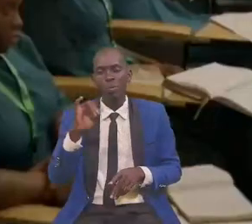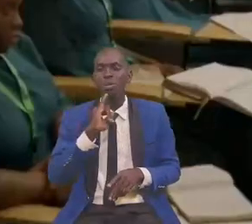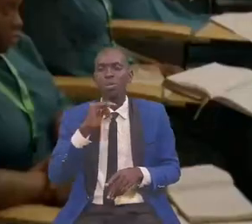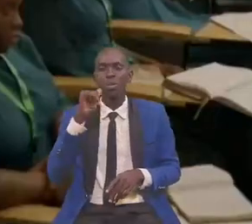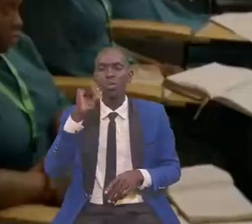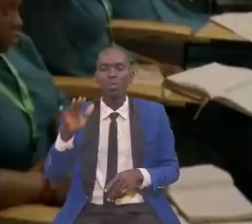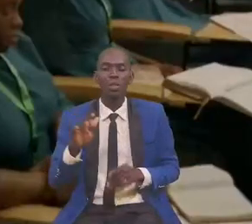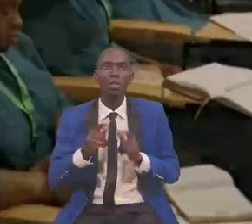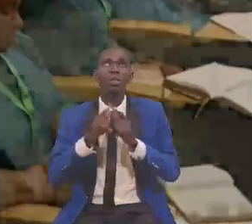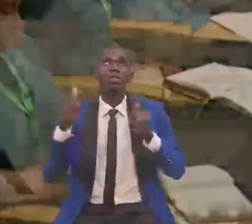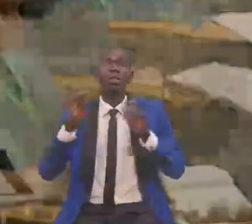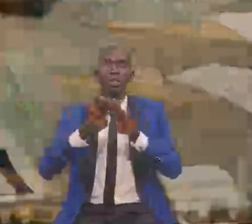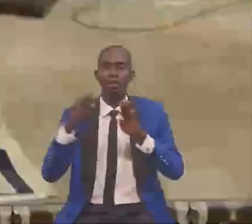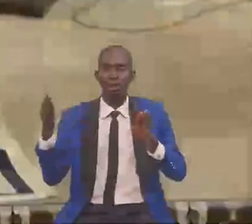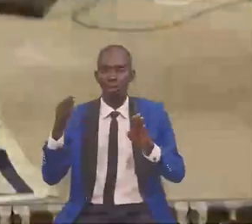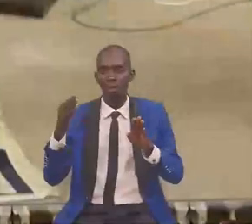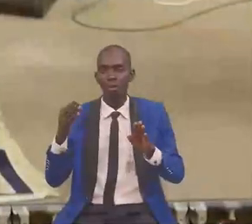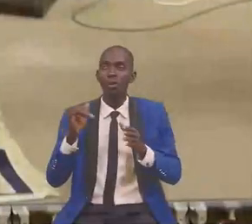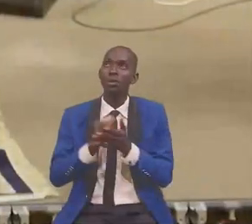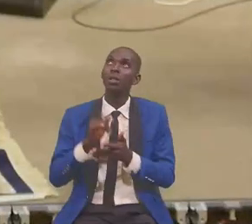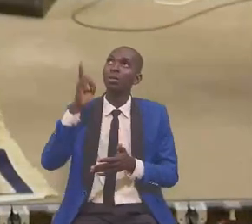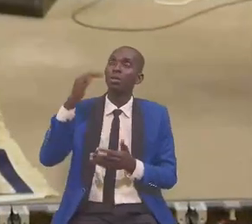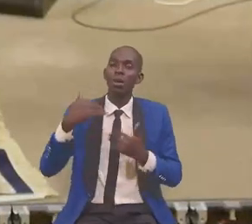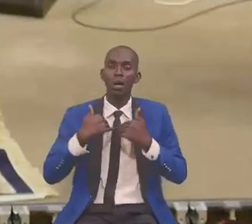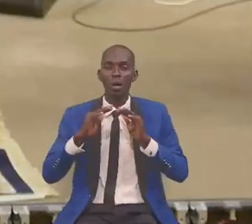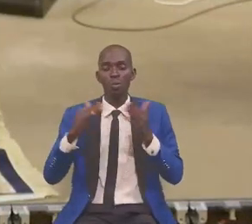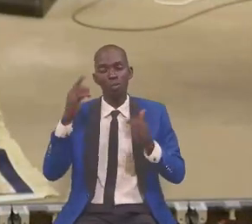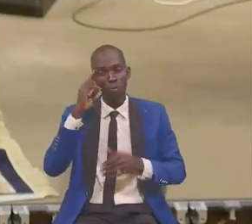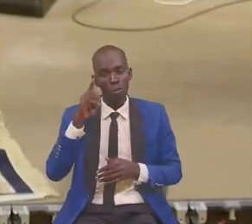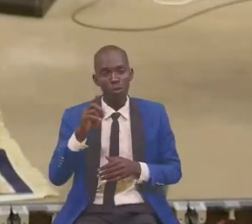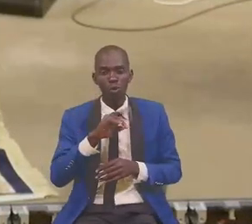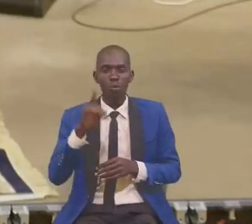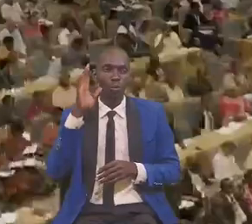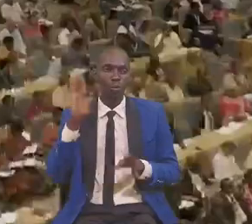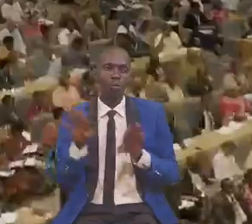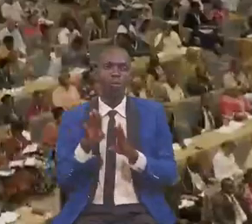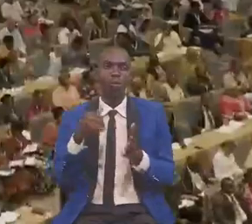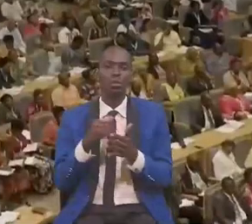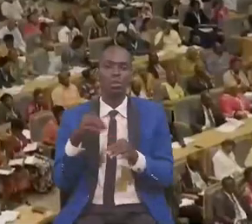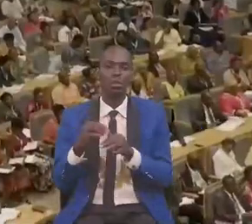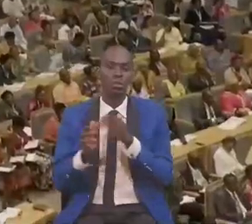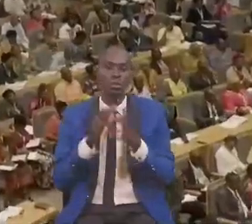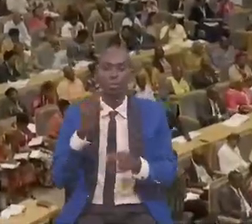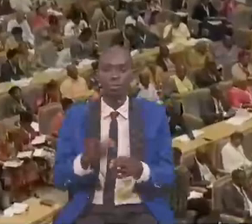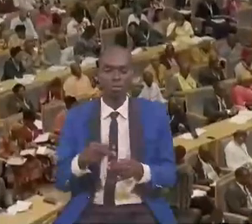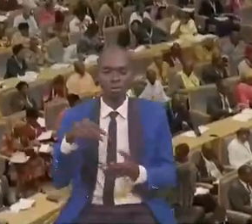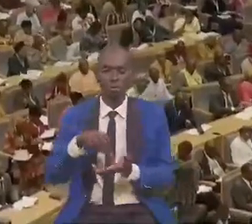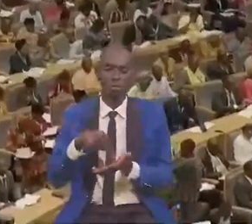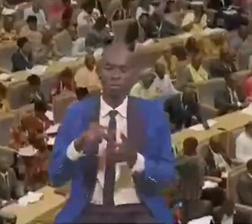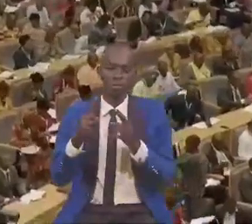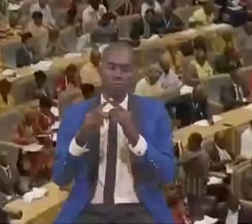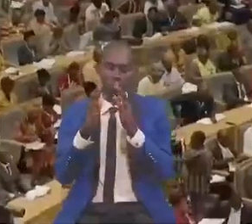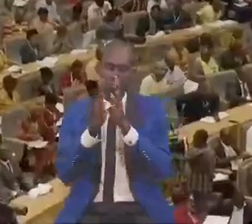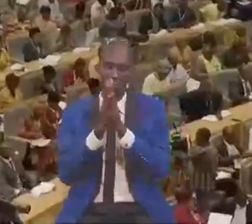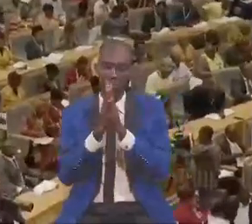Grande porte. Dieu a ouvert devant toi. Personne ne pourra la fermer. Levons-nous maintenant et prions et parlons